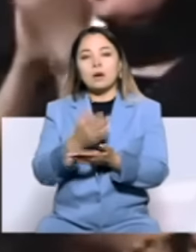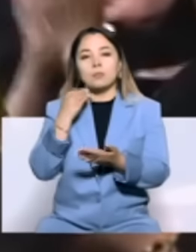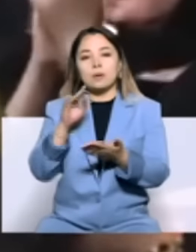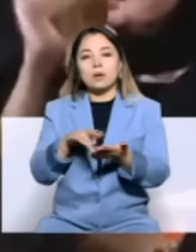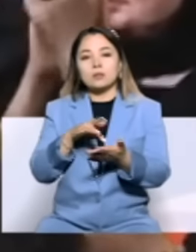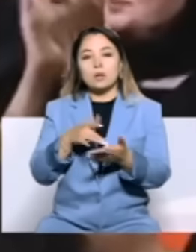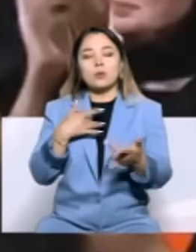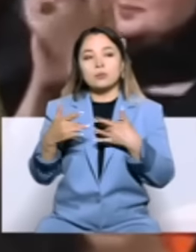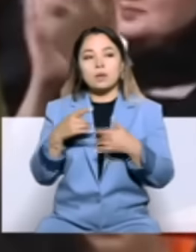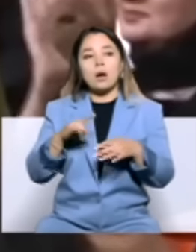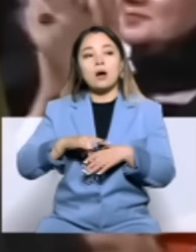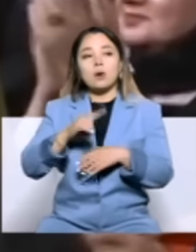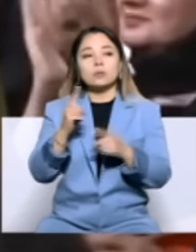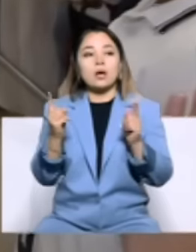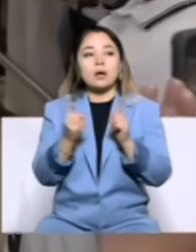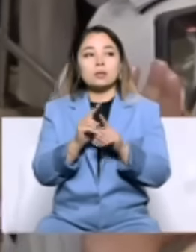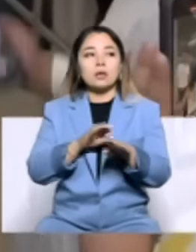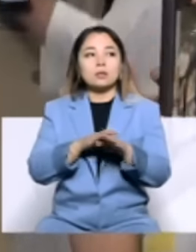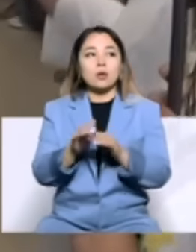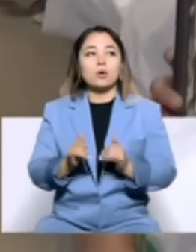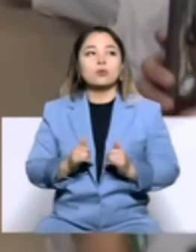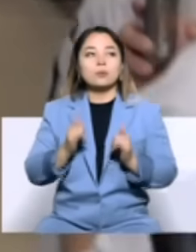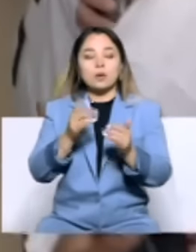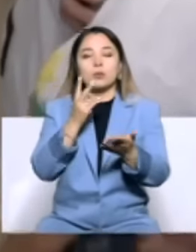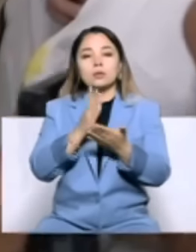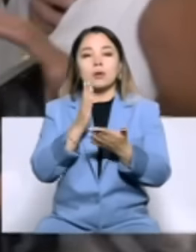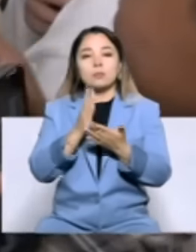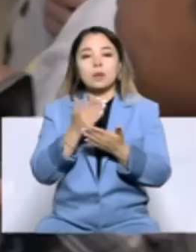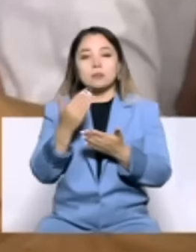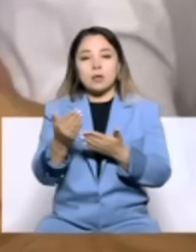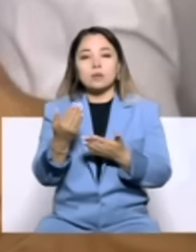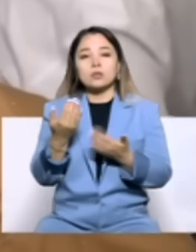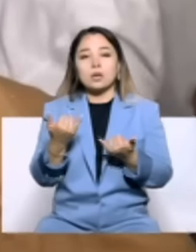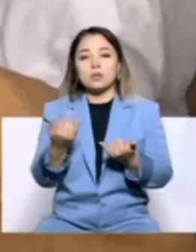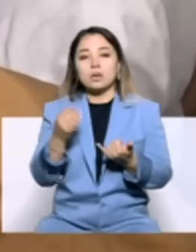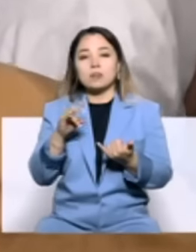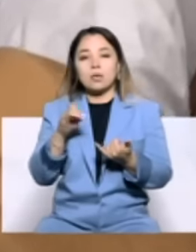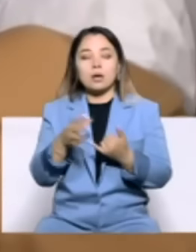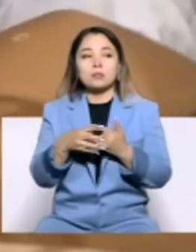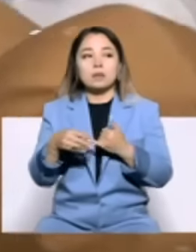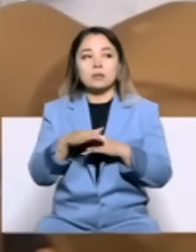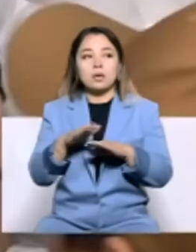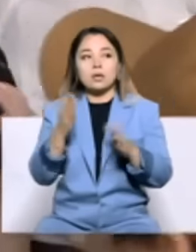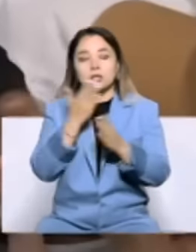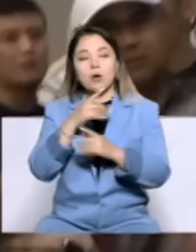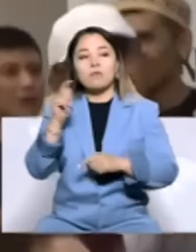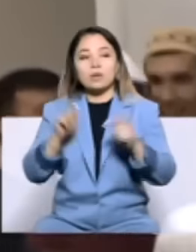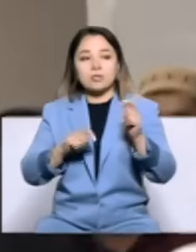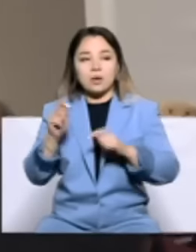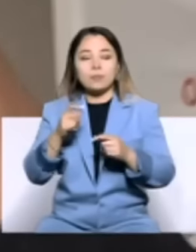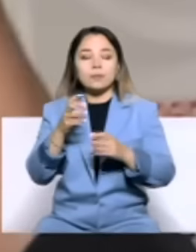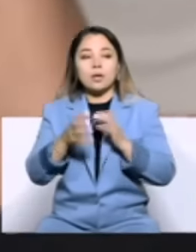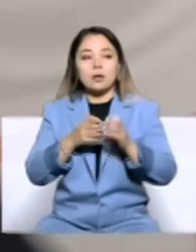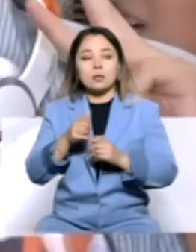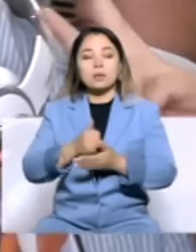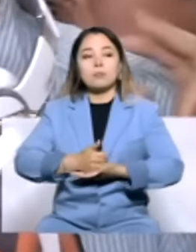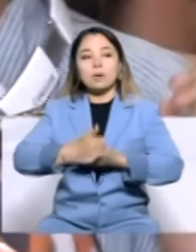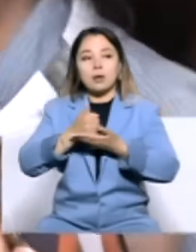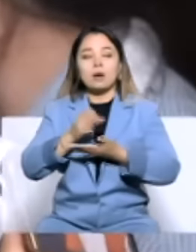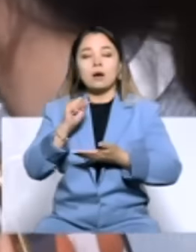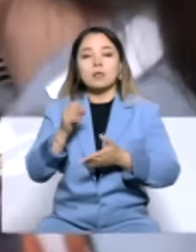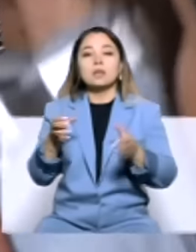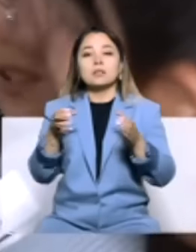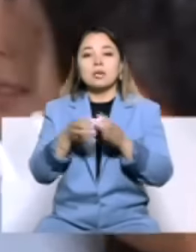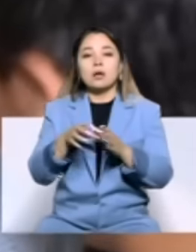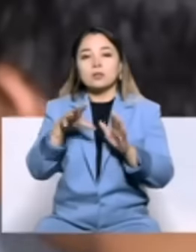қауымы әуежайдан қарсы алып құрмет көрсетті. Енді ше, Шанхай кинофестивалі әлемдегі ең беделді А